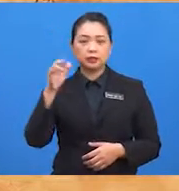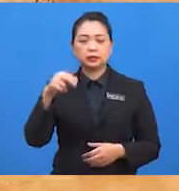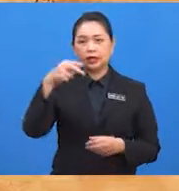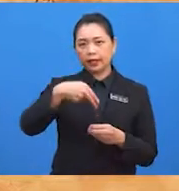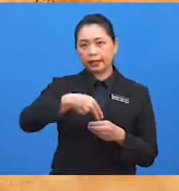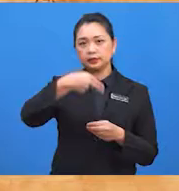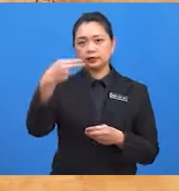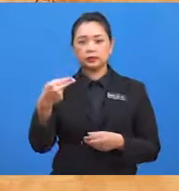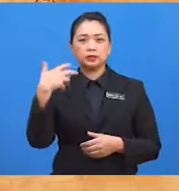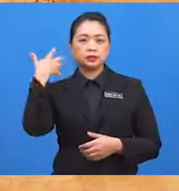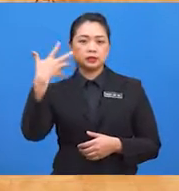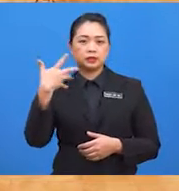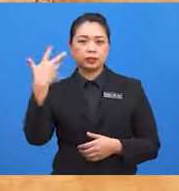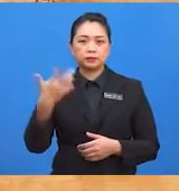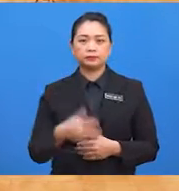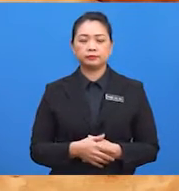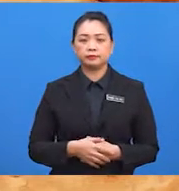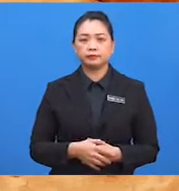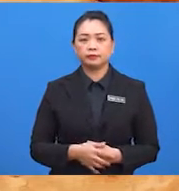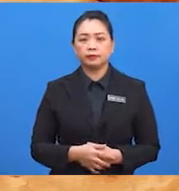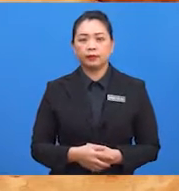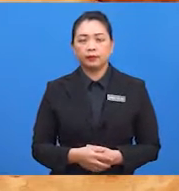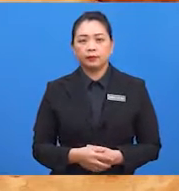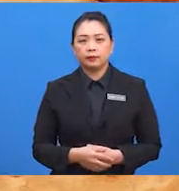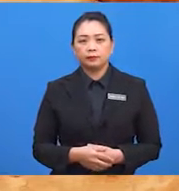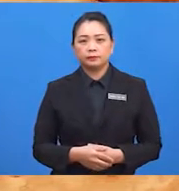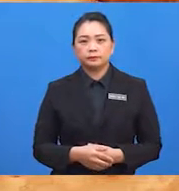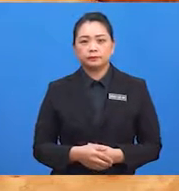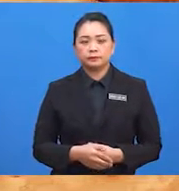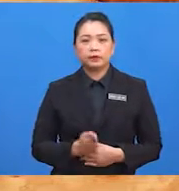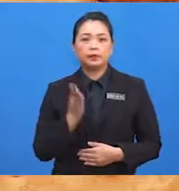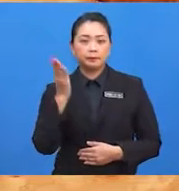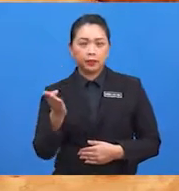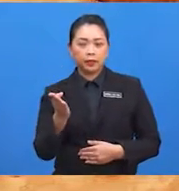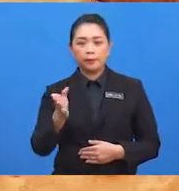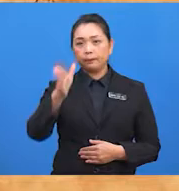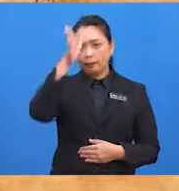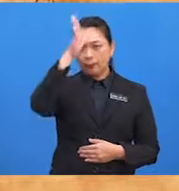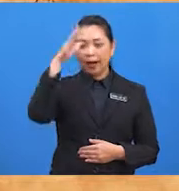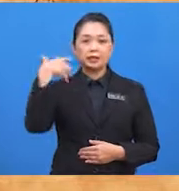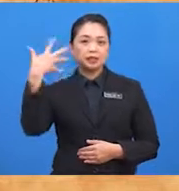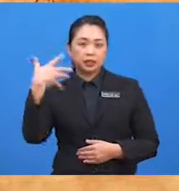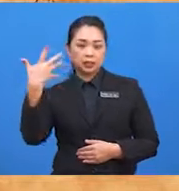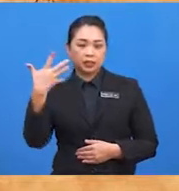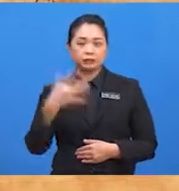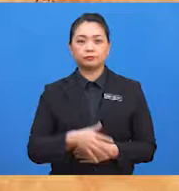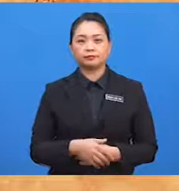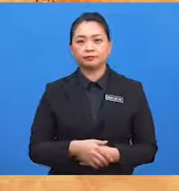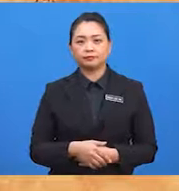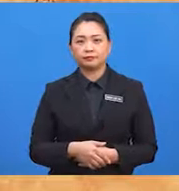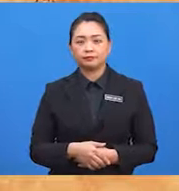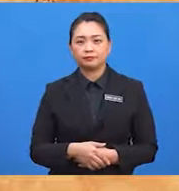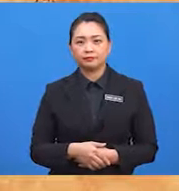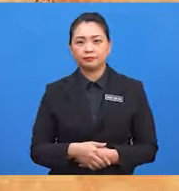karya History of Persian War. Beliau juga digelar bapa sejarah. Lembah Nil bukan